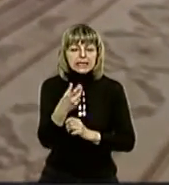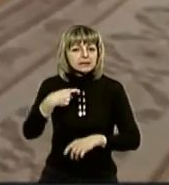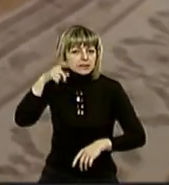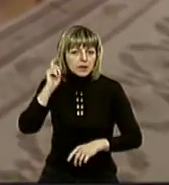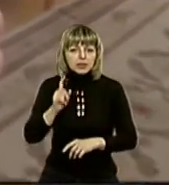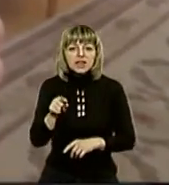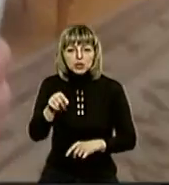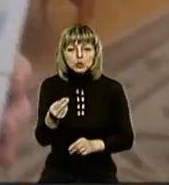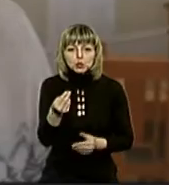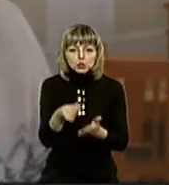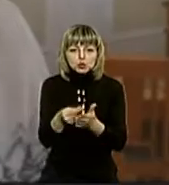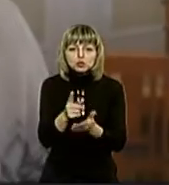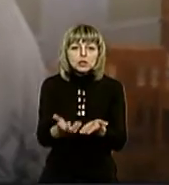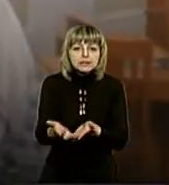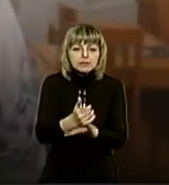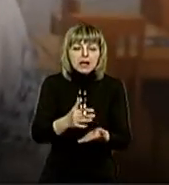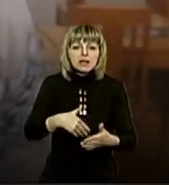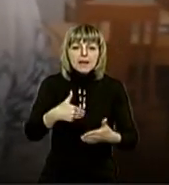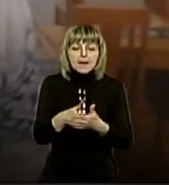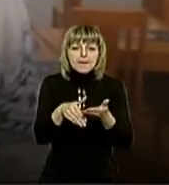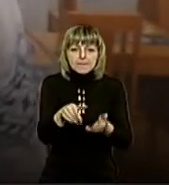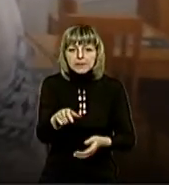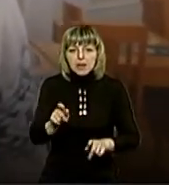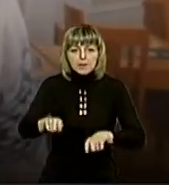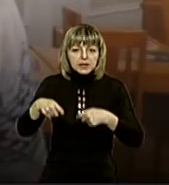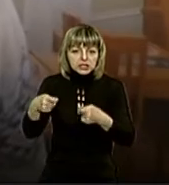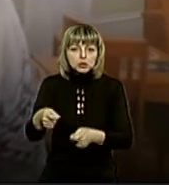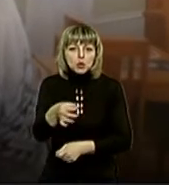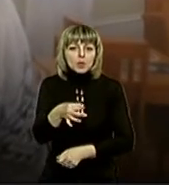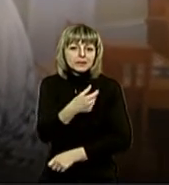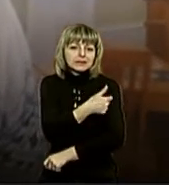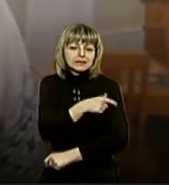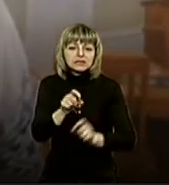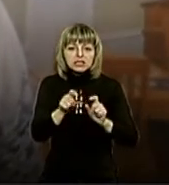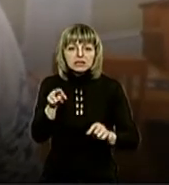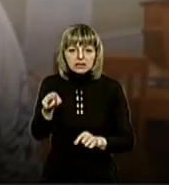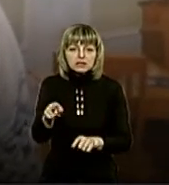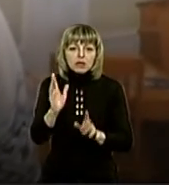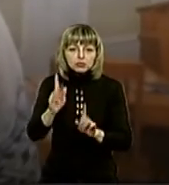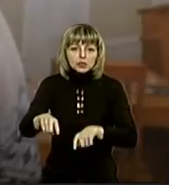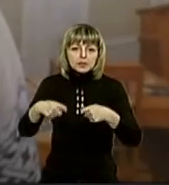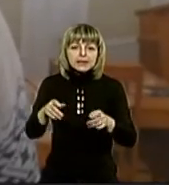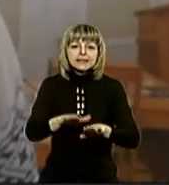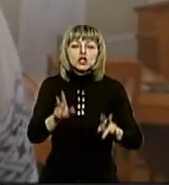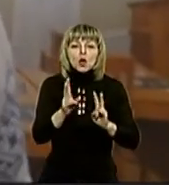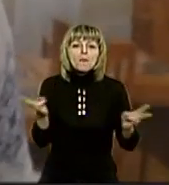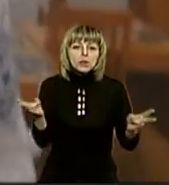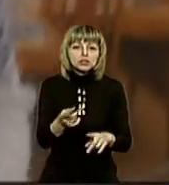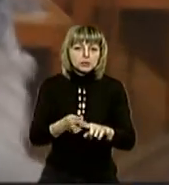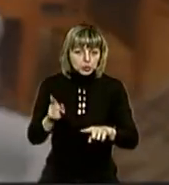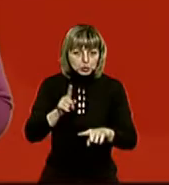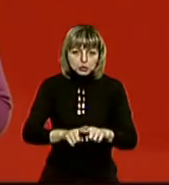зібрали благодійники. Ці апарати передані обласній дитячій лікарні, і звідти вони будуть передані дітям, які потребують цього.